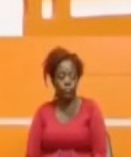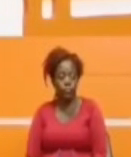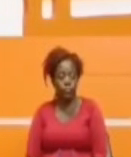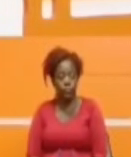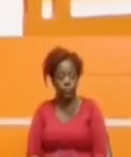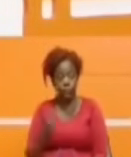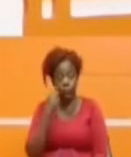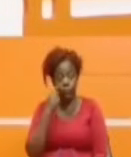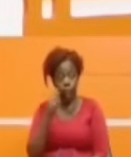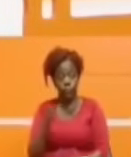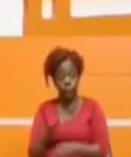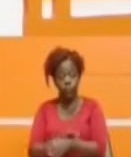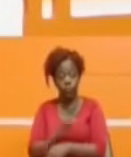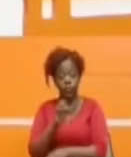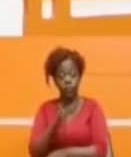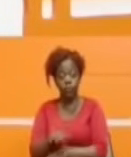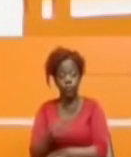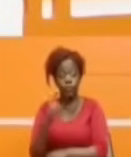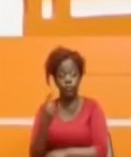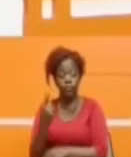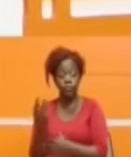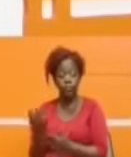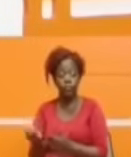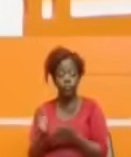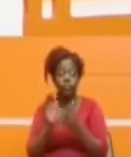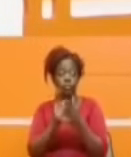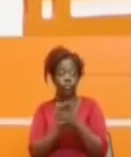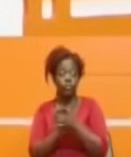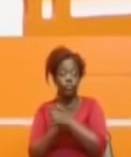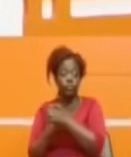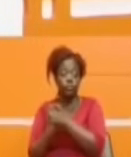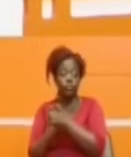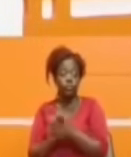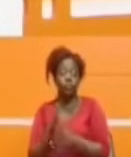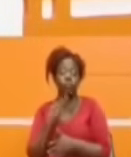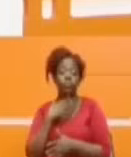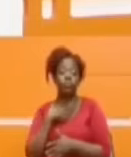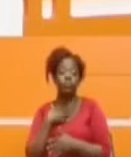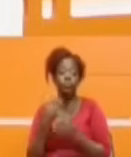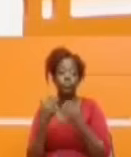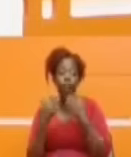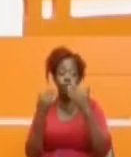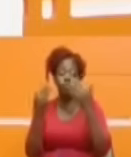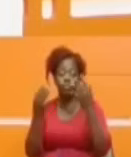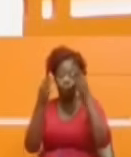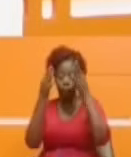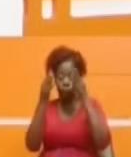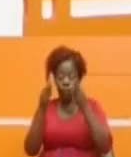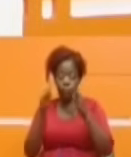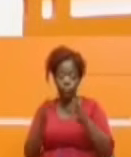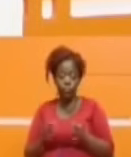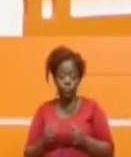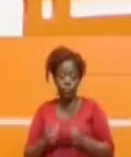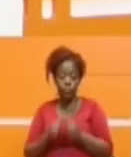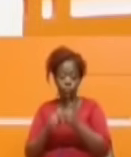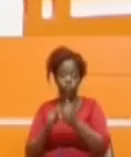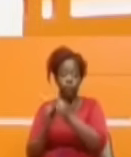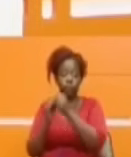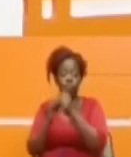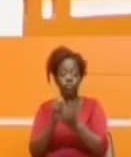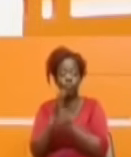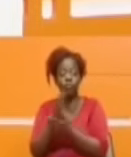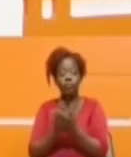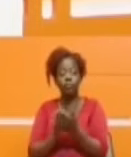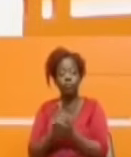Kale omulabi wange wa Bukedde TV 1 nkubuuzaako mukwano njagala nkwebaze okuba nti osazeewo tutambule ffenna mu kitundu